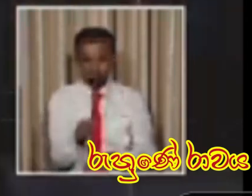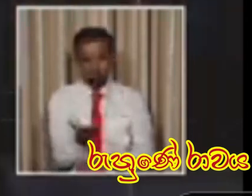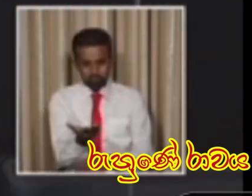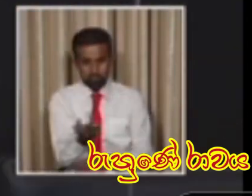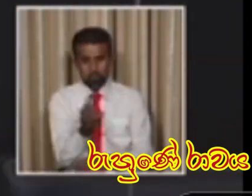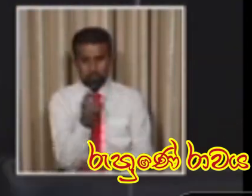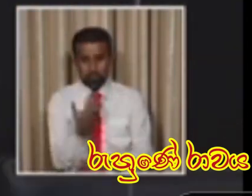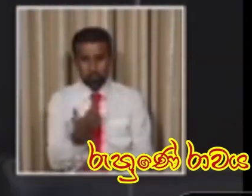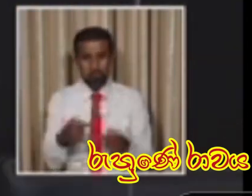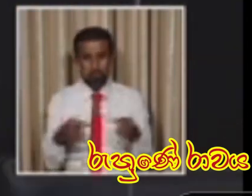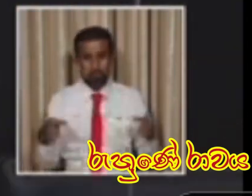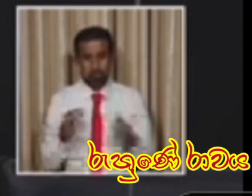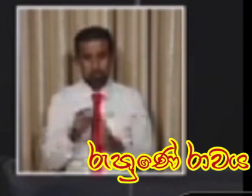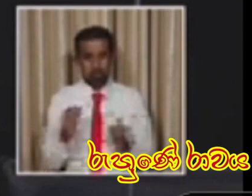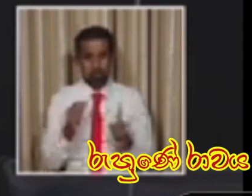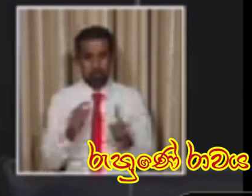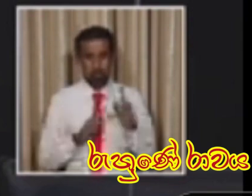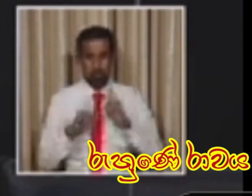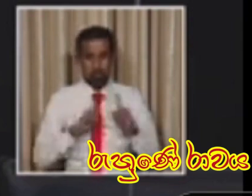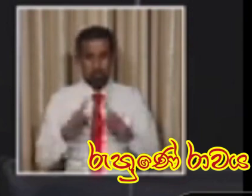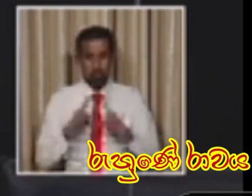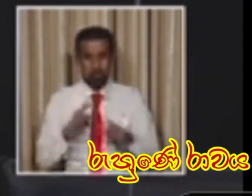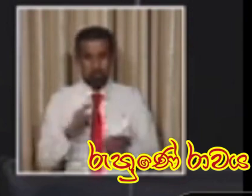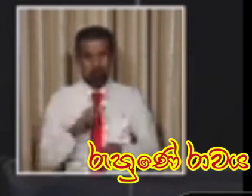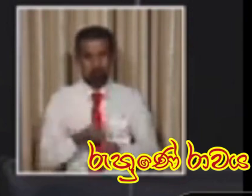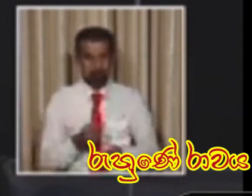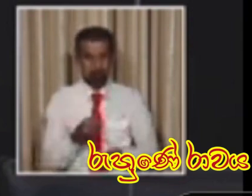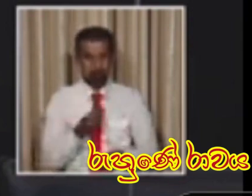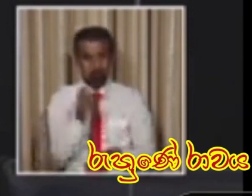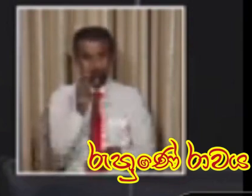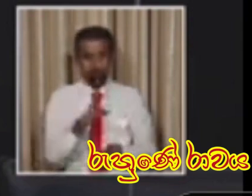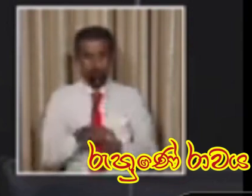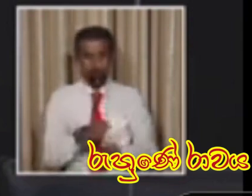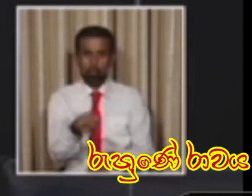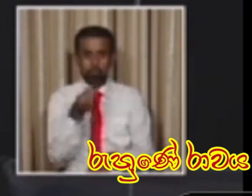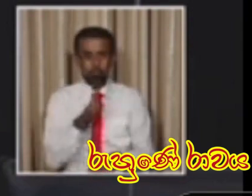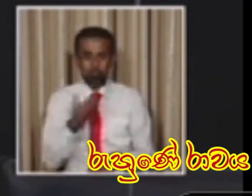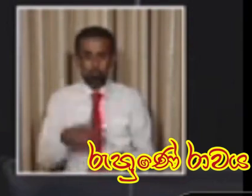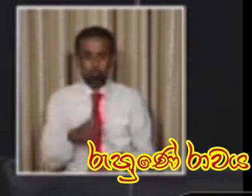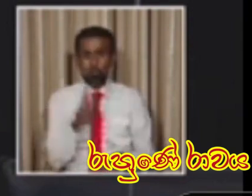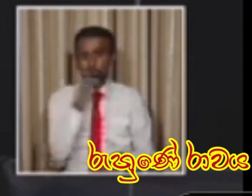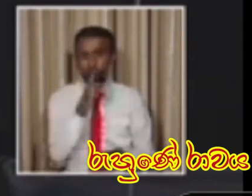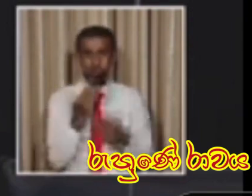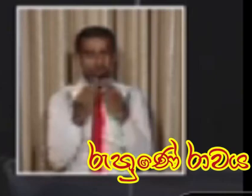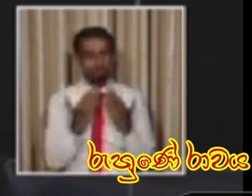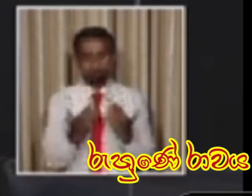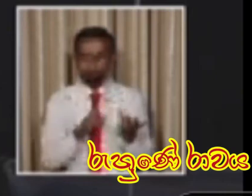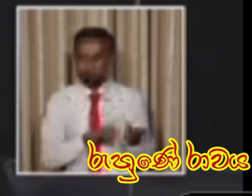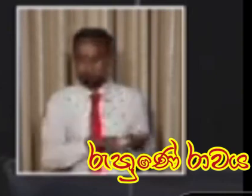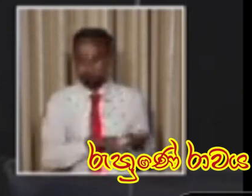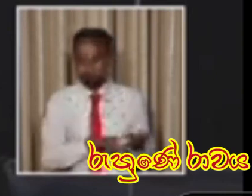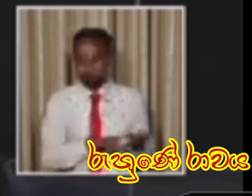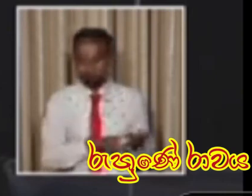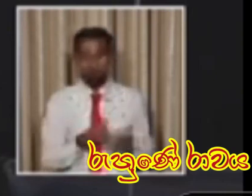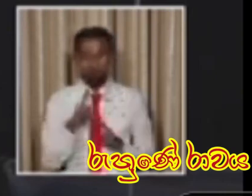හිටියා විපක්ෂයේ මන්ත්‍රීවරුන්ට මේ ගැන සාකච්ඡා කරන අවස්ථාවක් දෙන්න කියලා ඔබතුමායි අවස්ථාව දුන්නා. ඒ ගැන පළමුවෙන්ම ස්තුතිවන්ත වෙනවා. හැබැයි